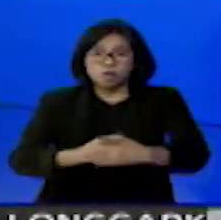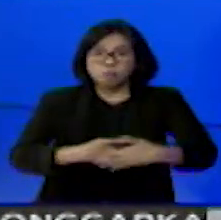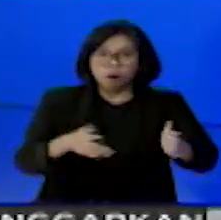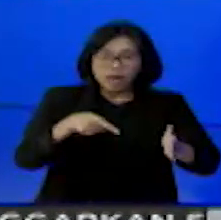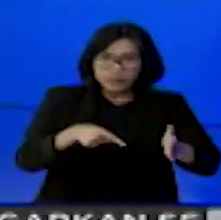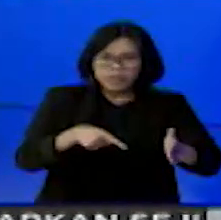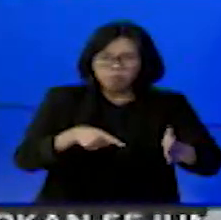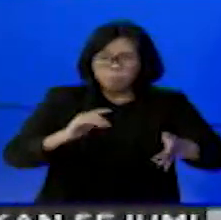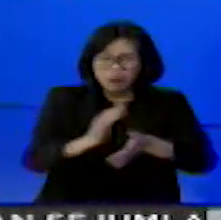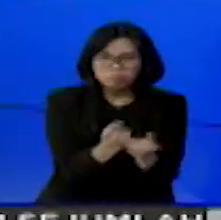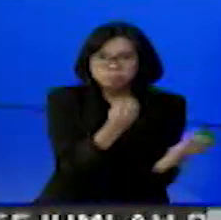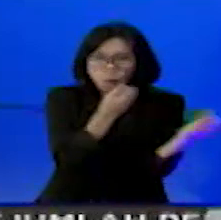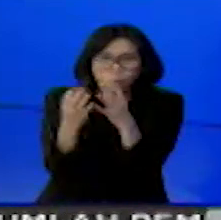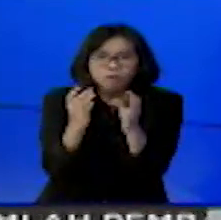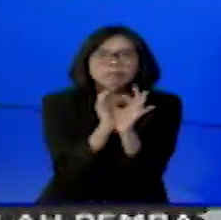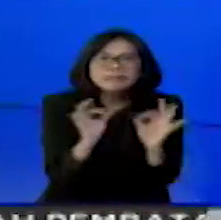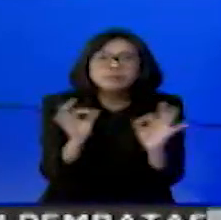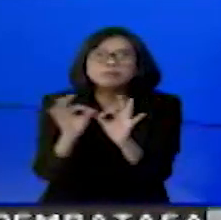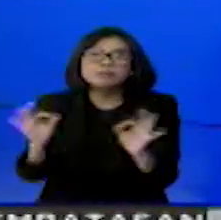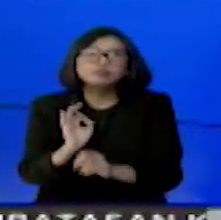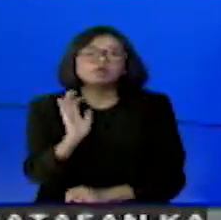telah dibersihkan dari bekas penyerangan.